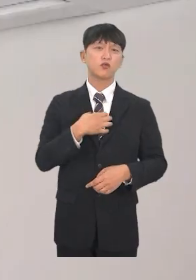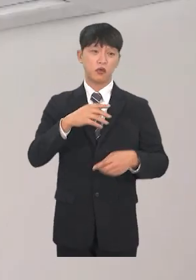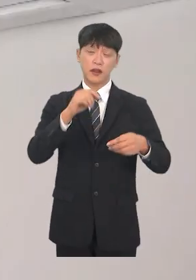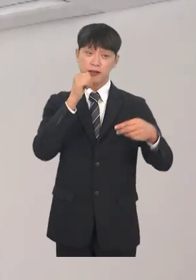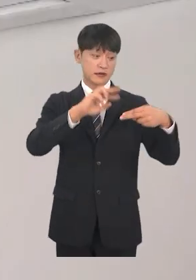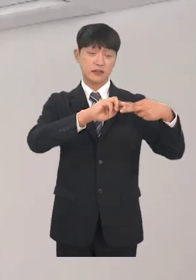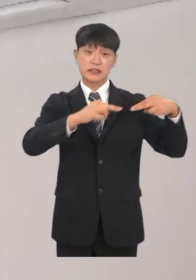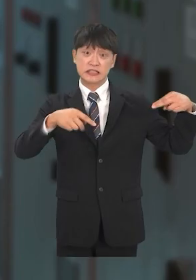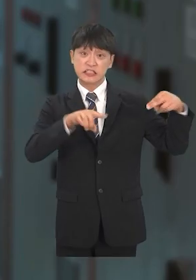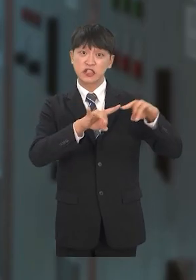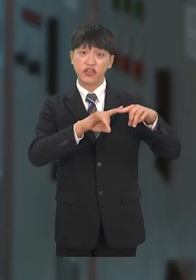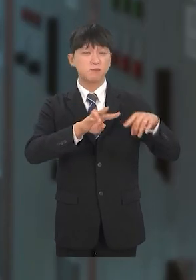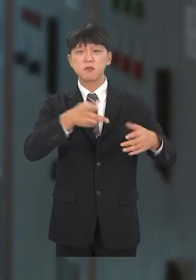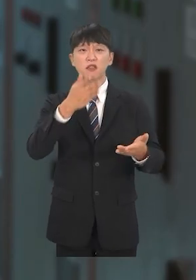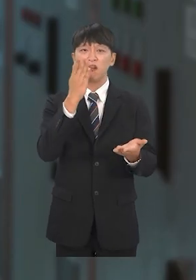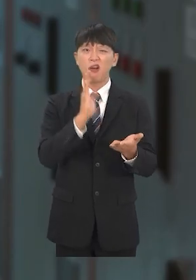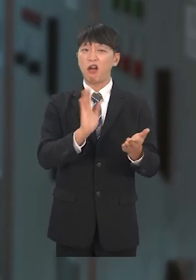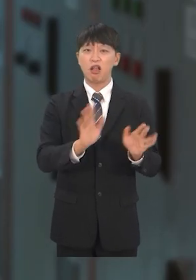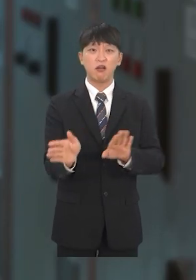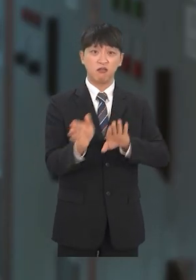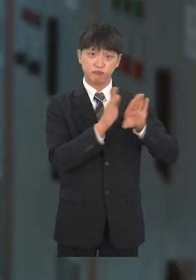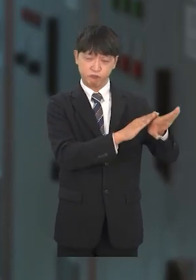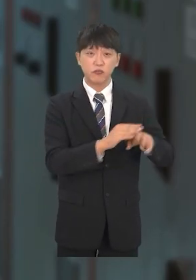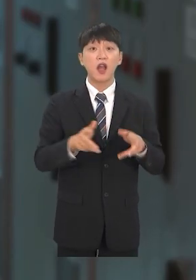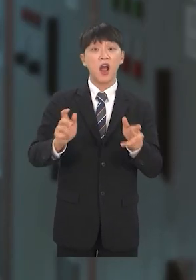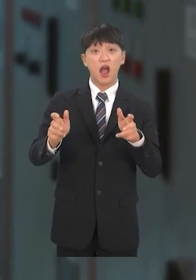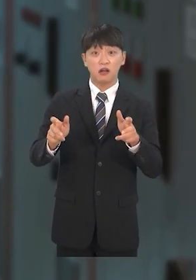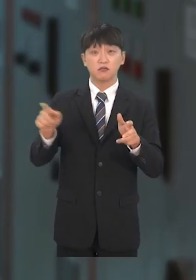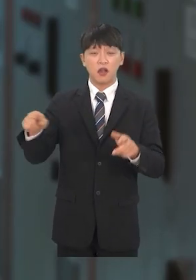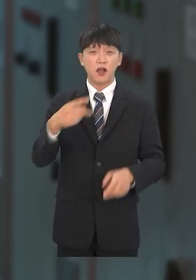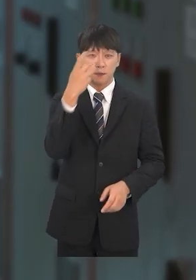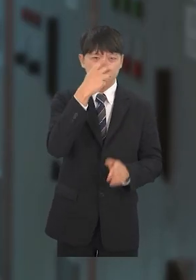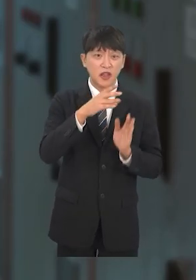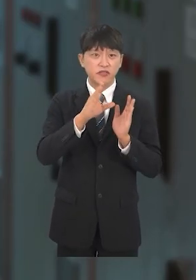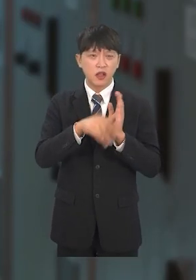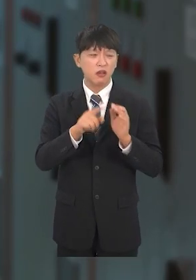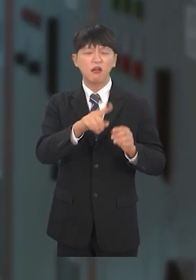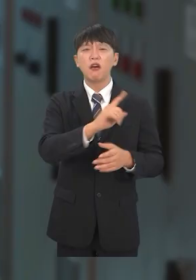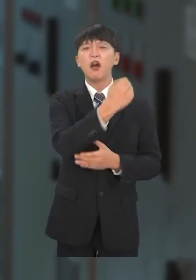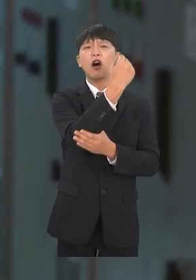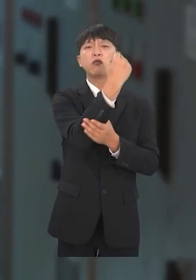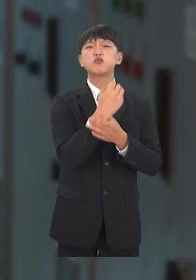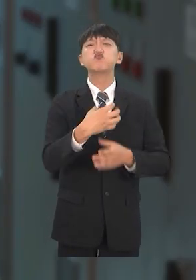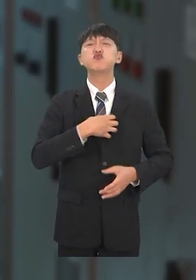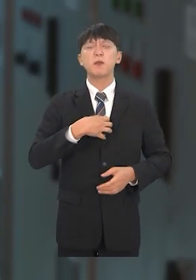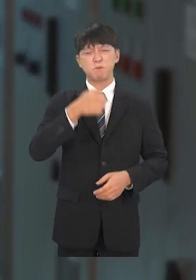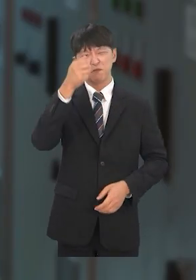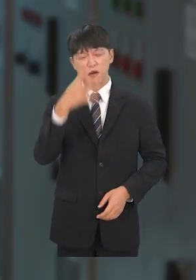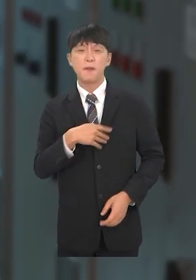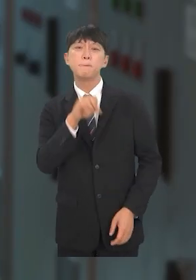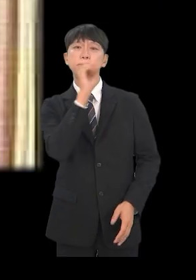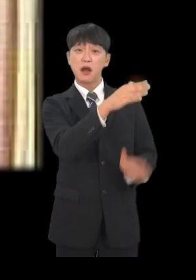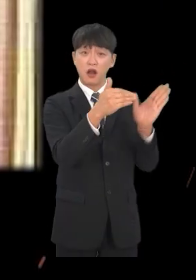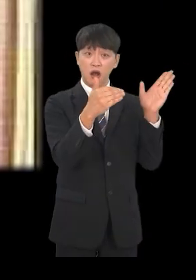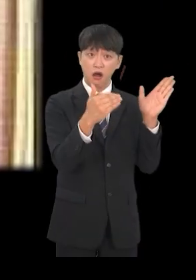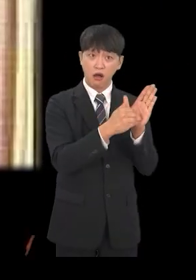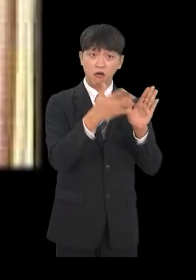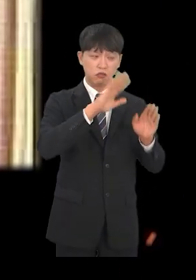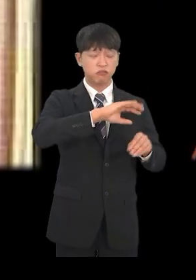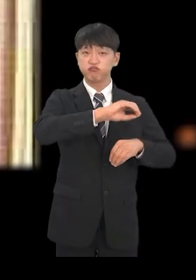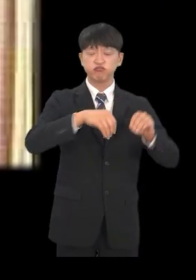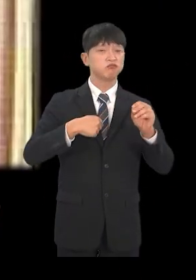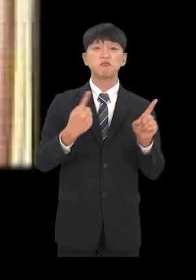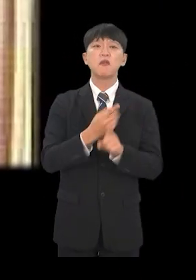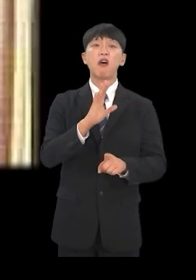그대로 두었다는데요. 에어컨 수리기사가 점검 시마다 낡은 전선 때문에 위험하다고 여러 번 지적했다는데요. 바로